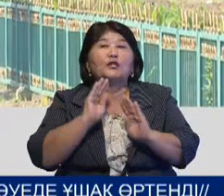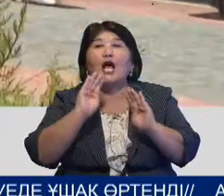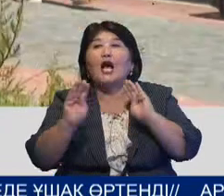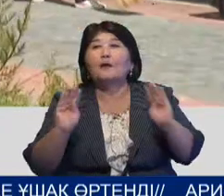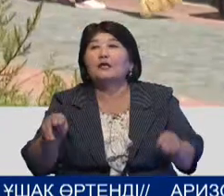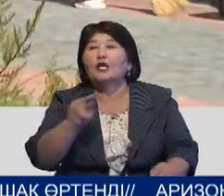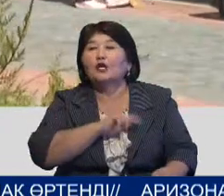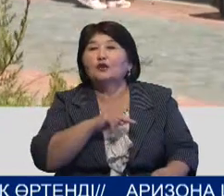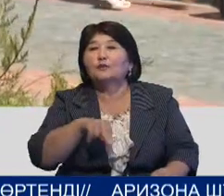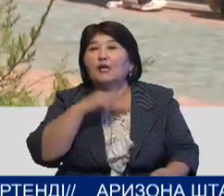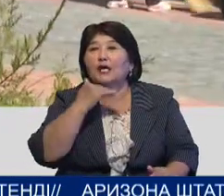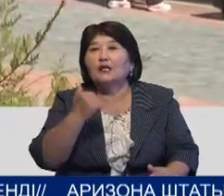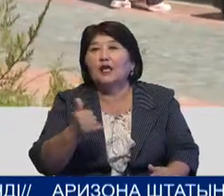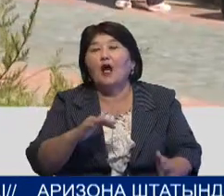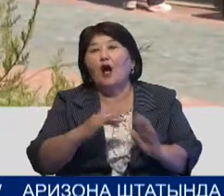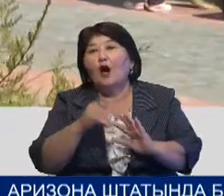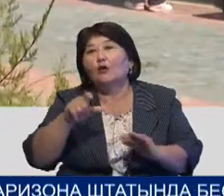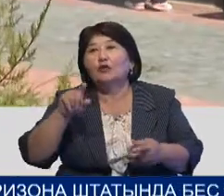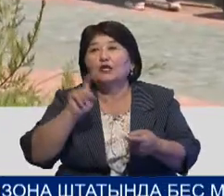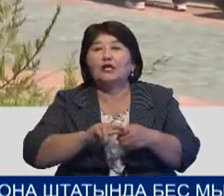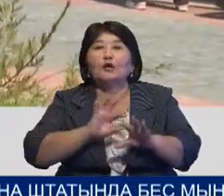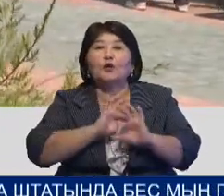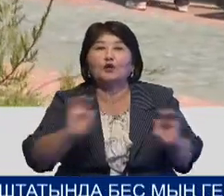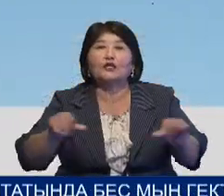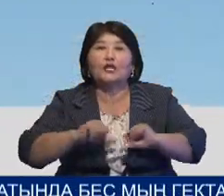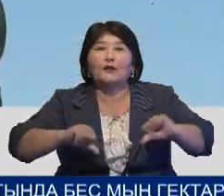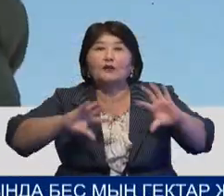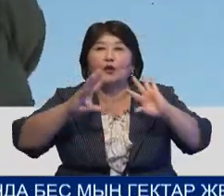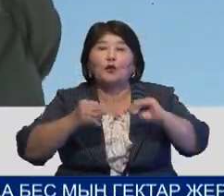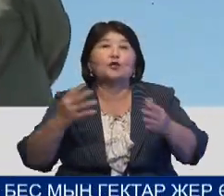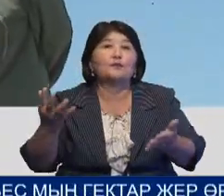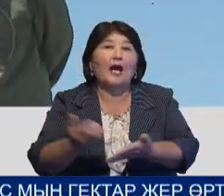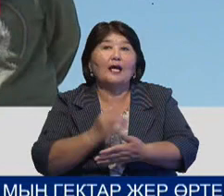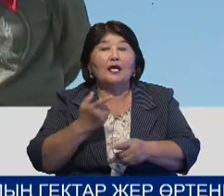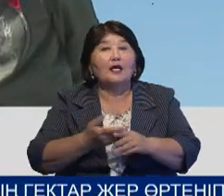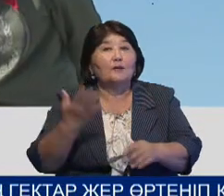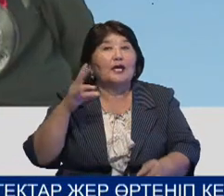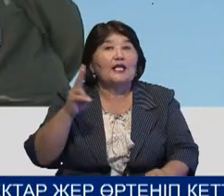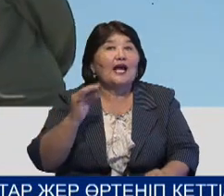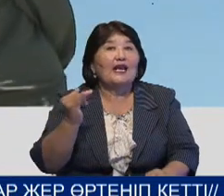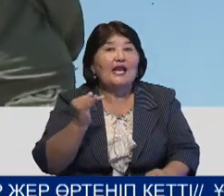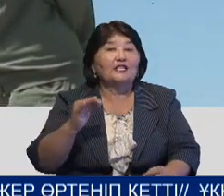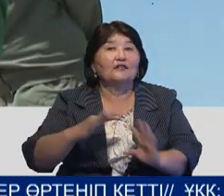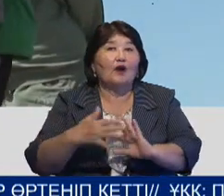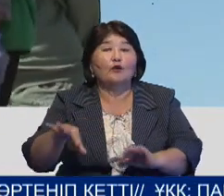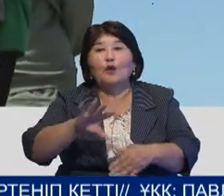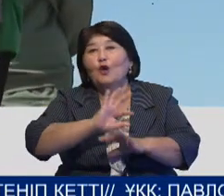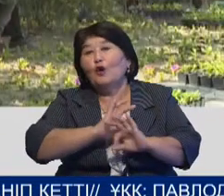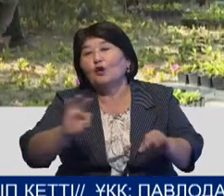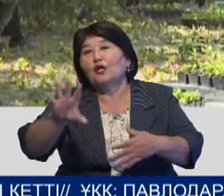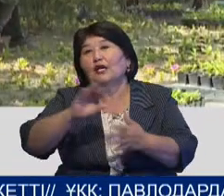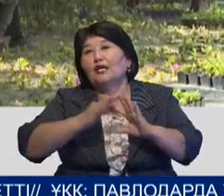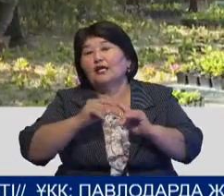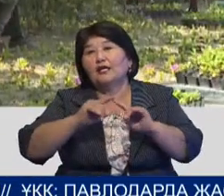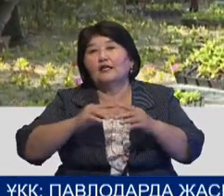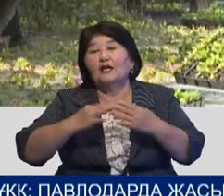абаттандыру жұмыстарына ден қойған ауылдар қатысып, үздіктер комиссия қорытындысымен анықталады. Былтыр Нағи Ілиясов ауылы үлгілі елді мекен